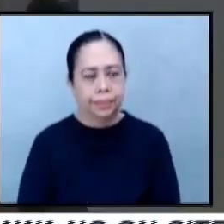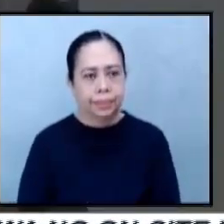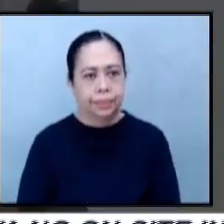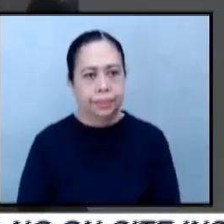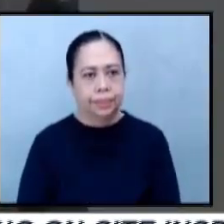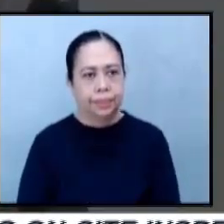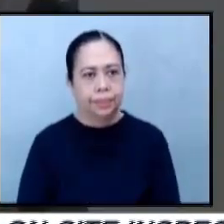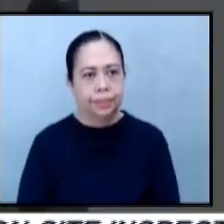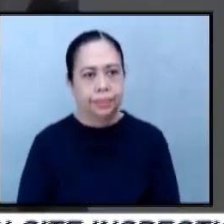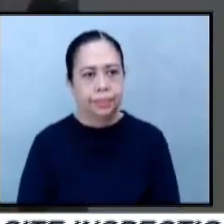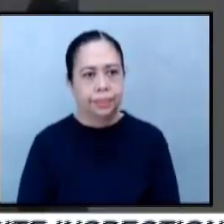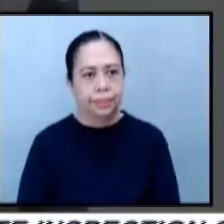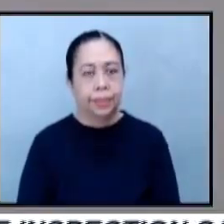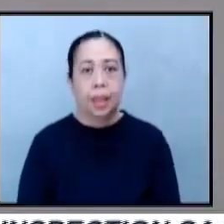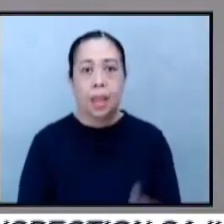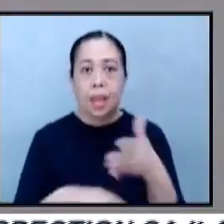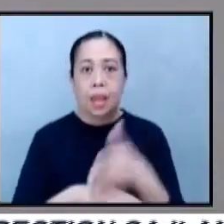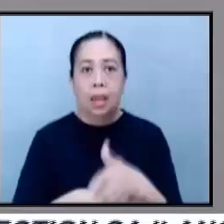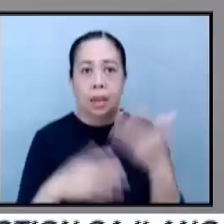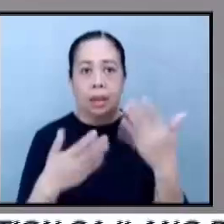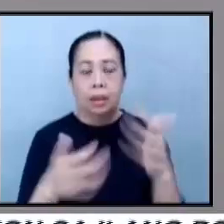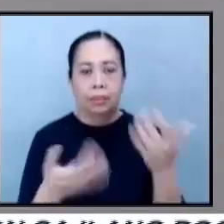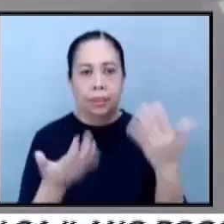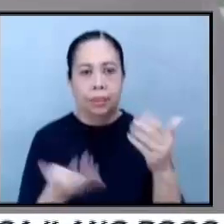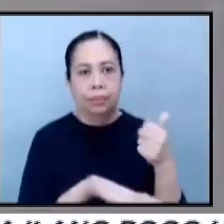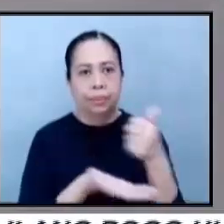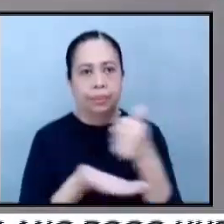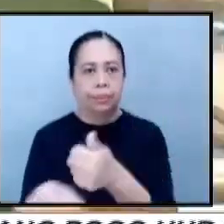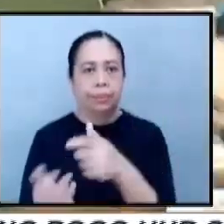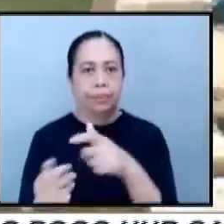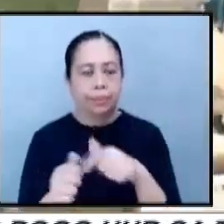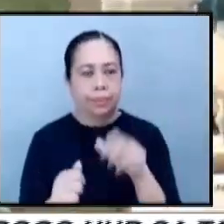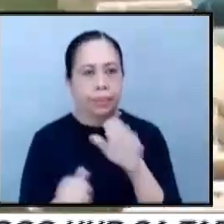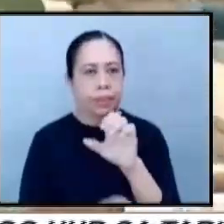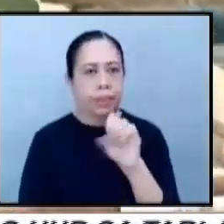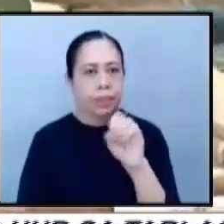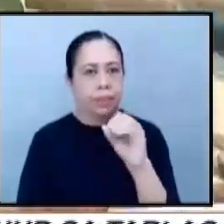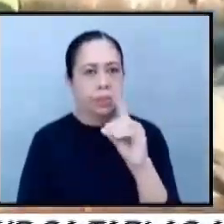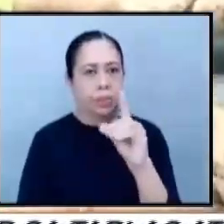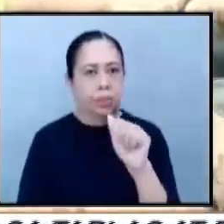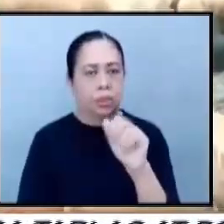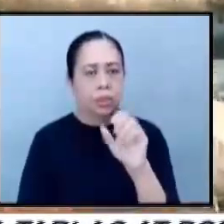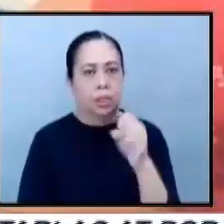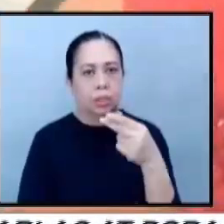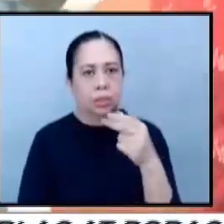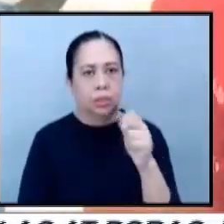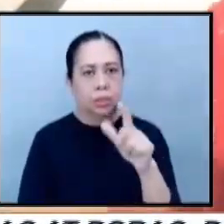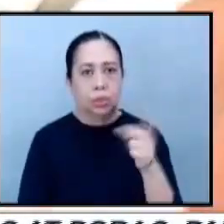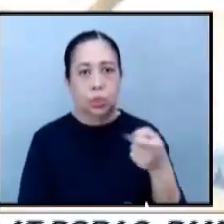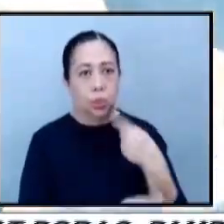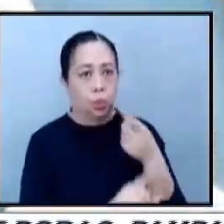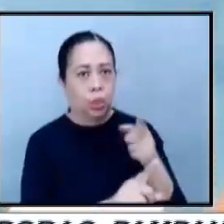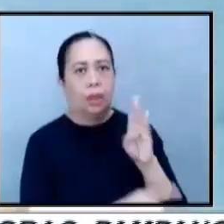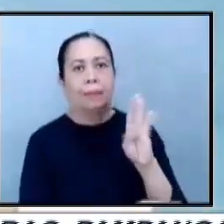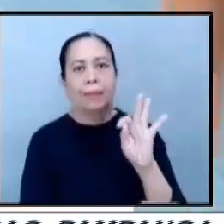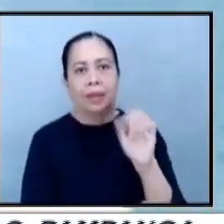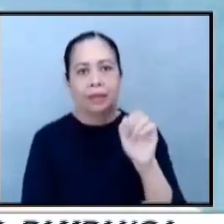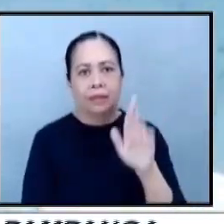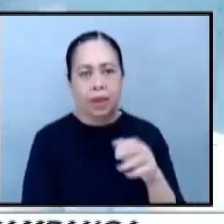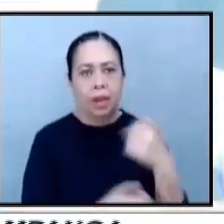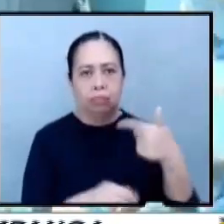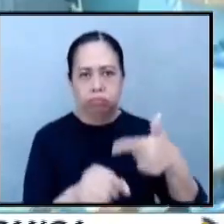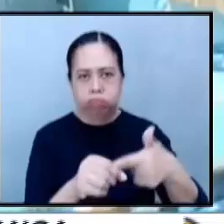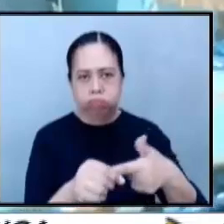Matapos ang matagumpay na resupply mission ng BFAR sa Escoda Shoal, kung saan nasa 6.5 tons ng fuel